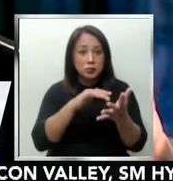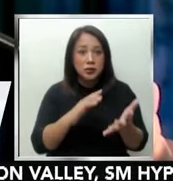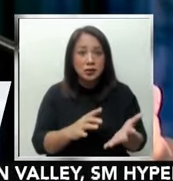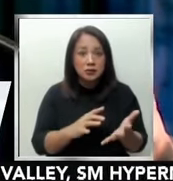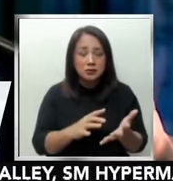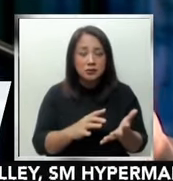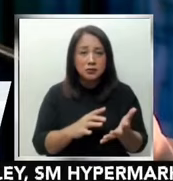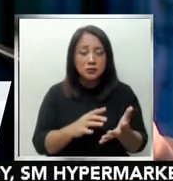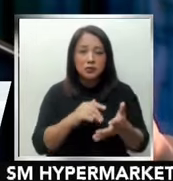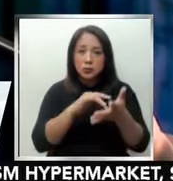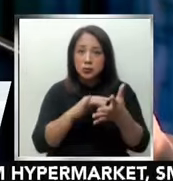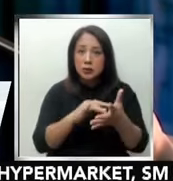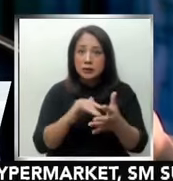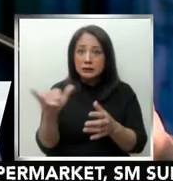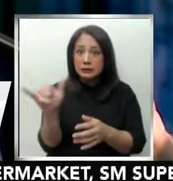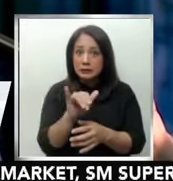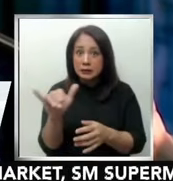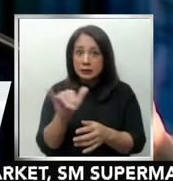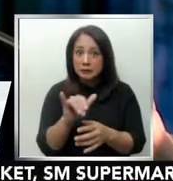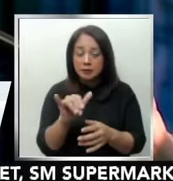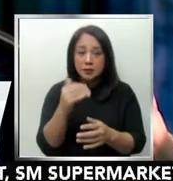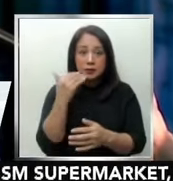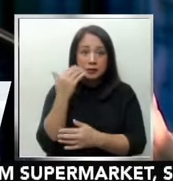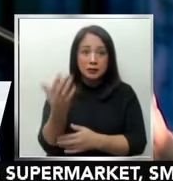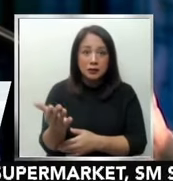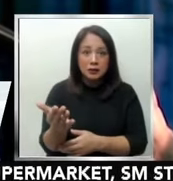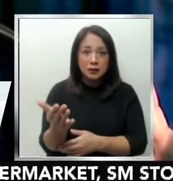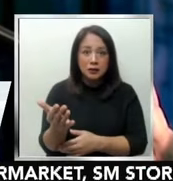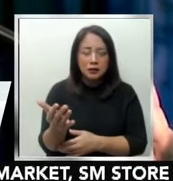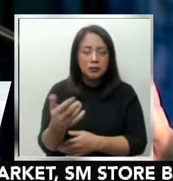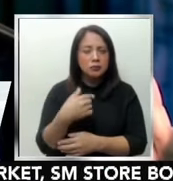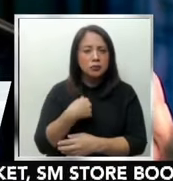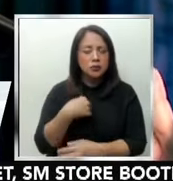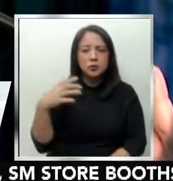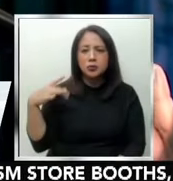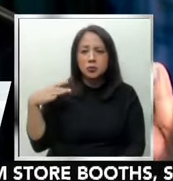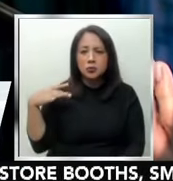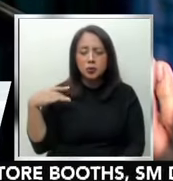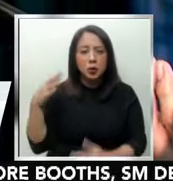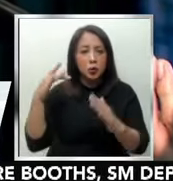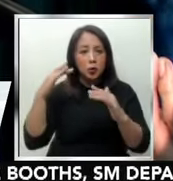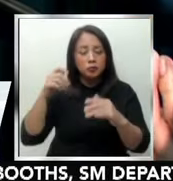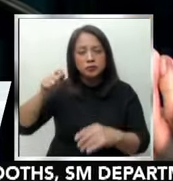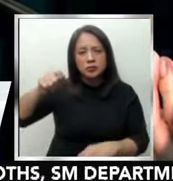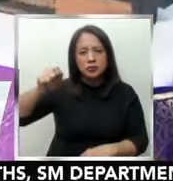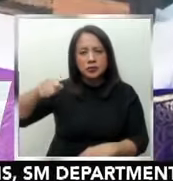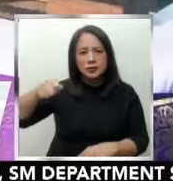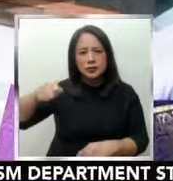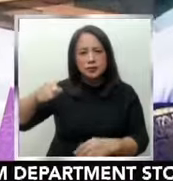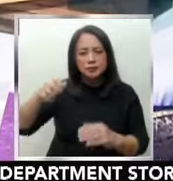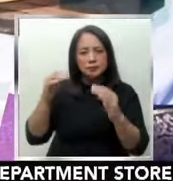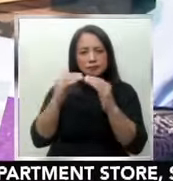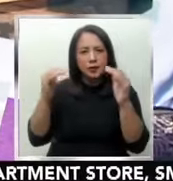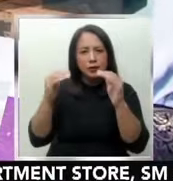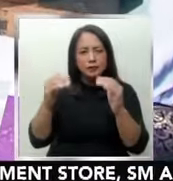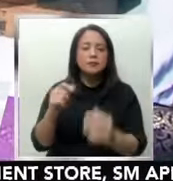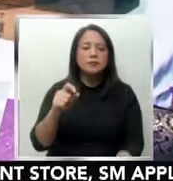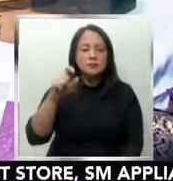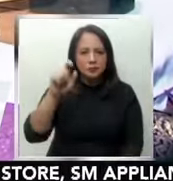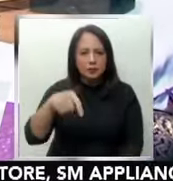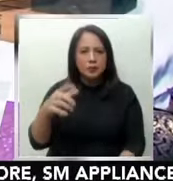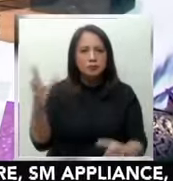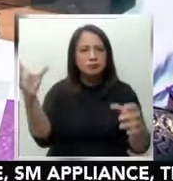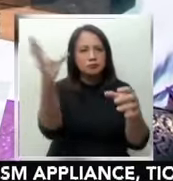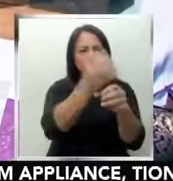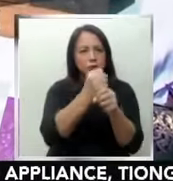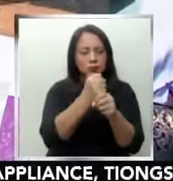estudyante po namin yung nasa we and we are just waiting po sana Iyung justice is makuha na natin nauna ng nagpahayag